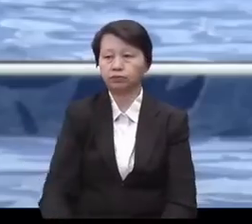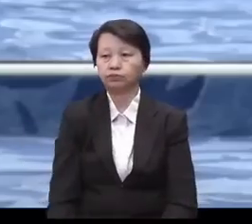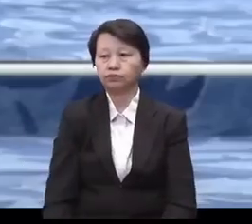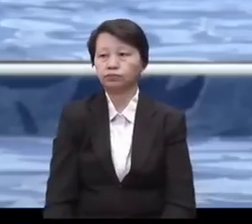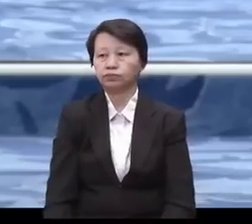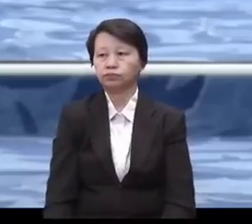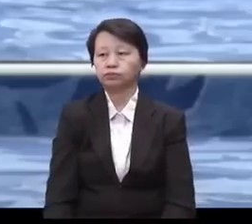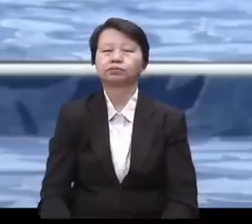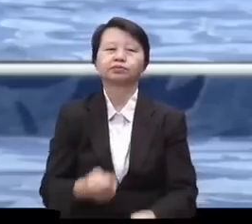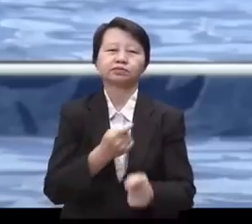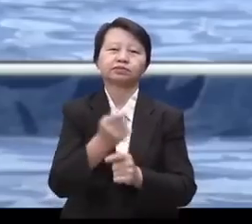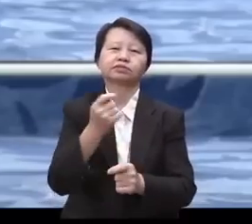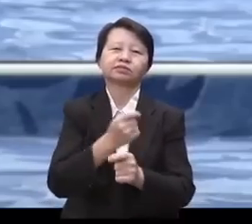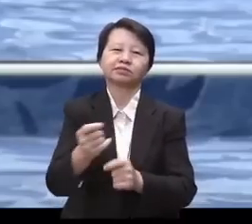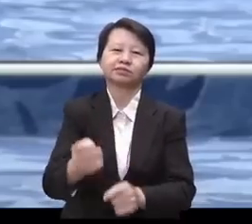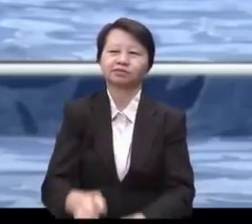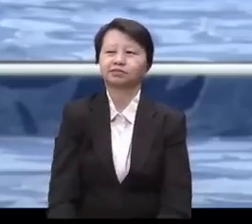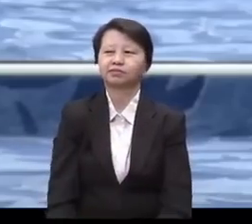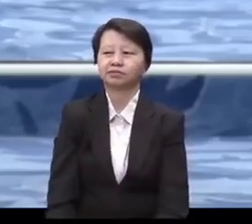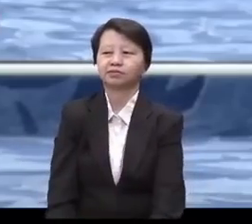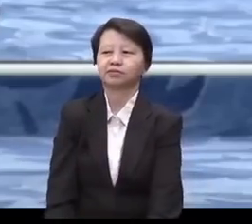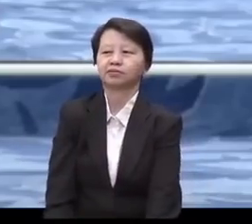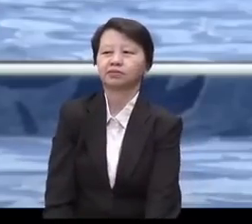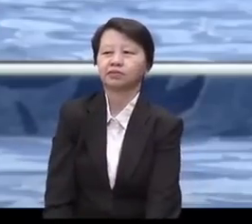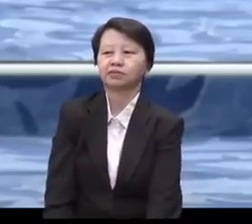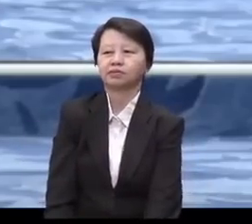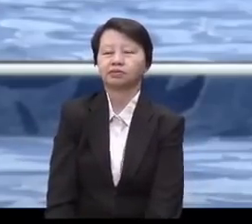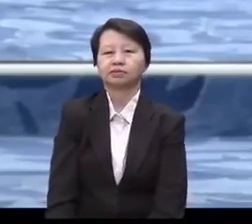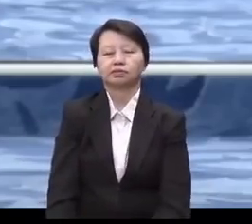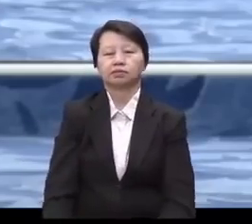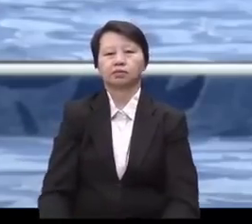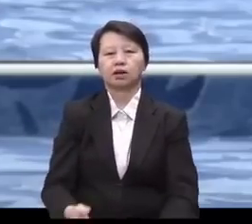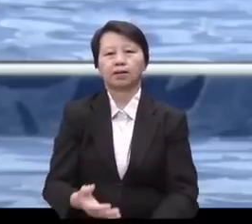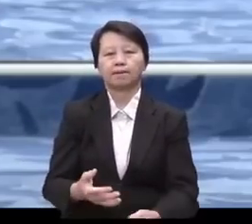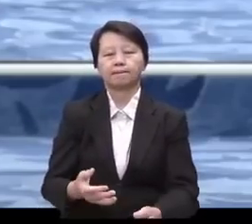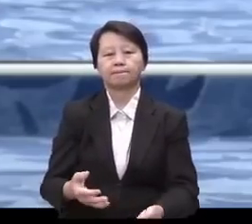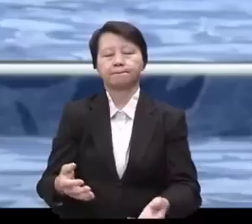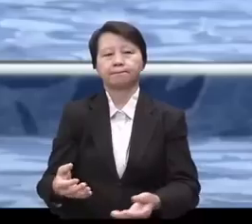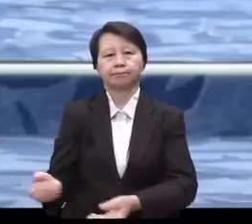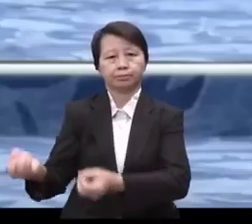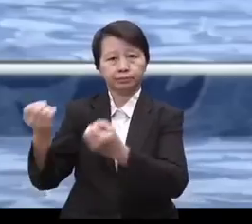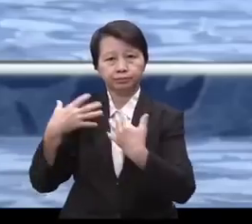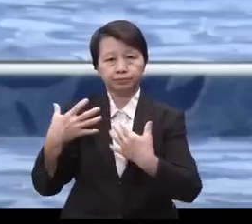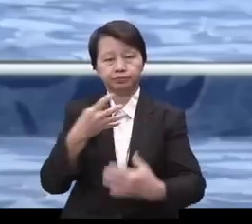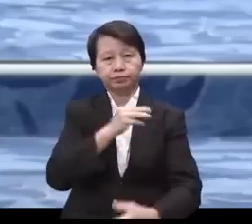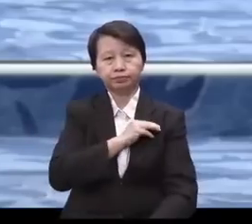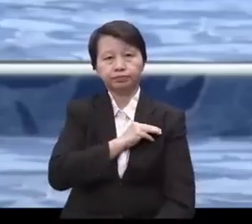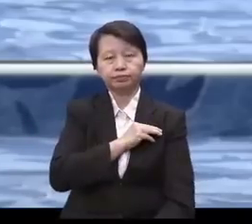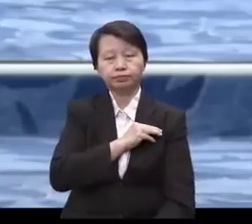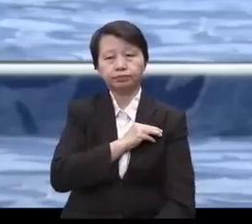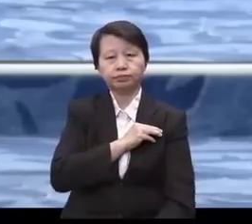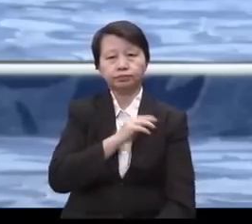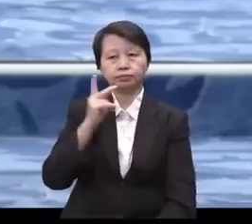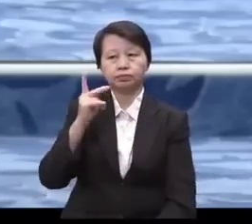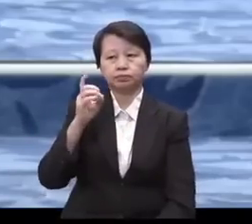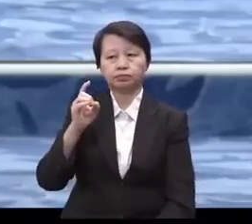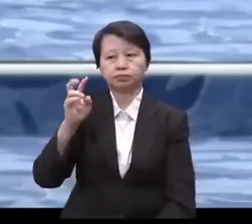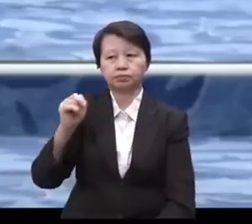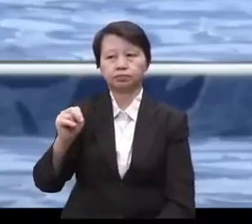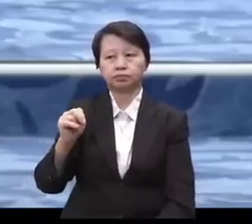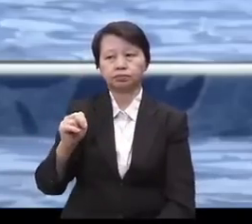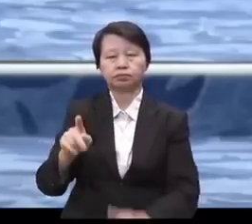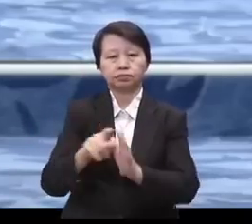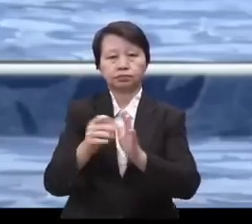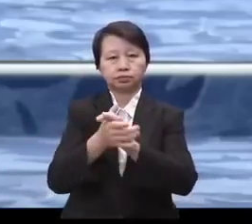Gurau. Ya. Setakat yang dimaklum oleh Menteri Dalam Negeri yang bermesyuarat Datuk Kuasa